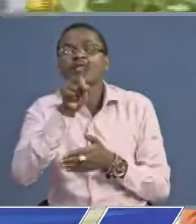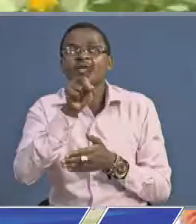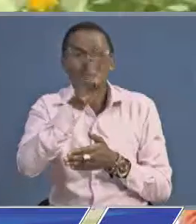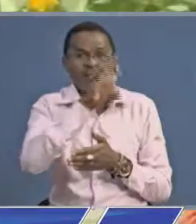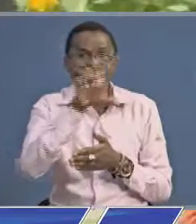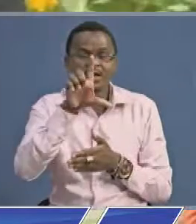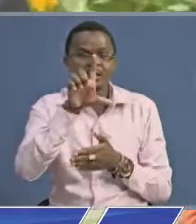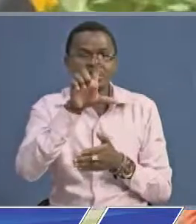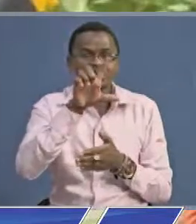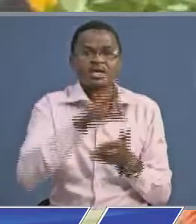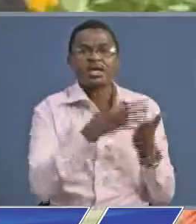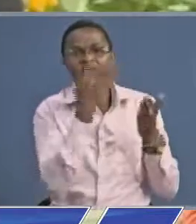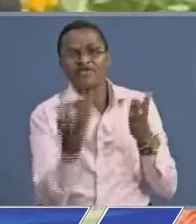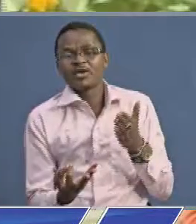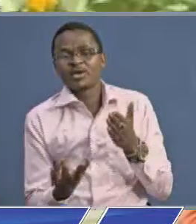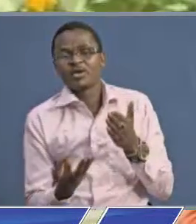Canaan ilizama.